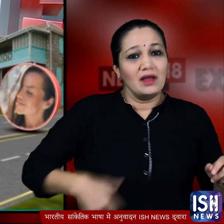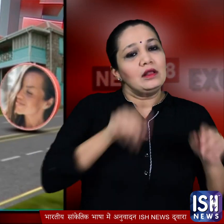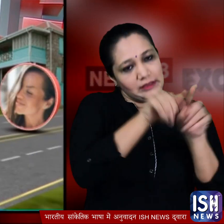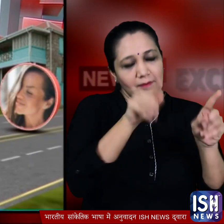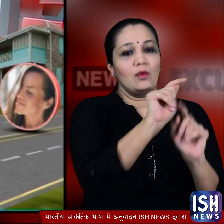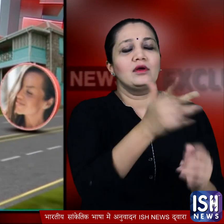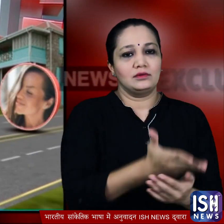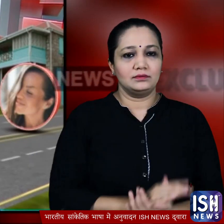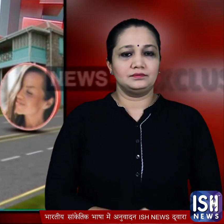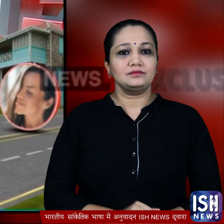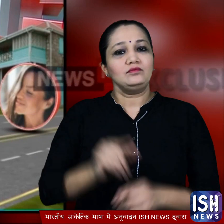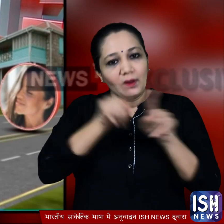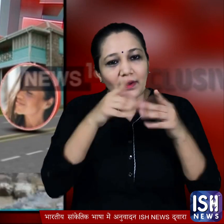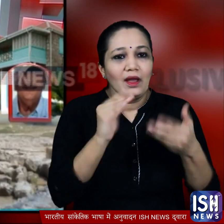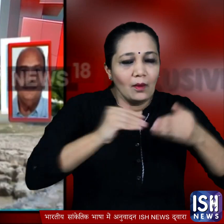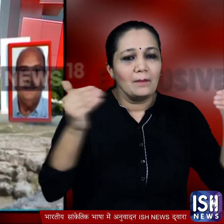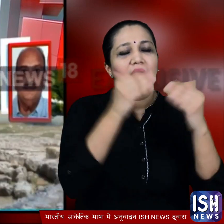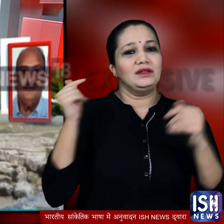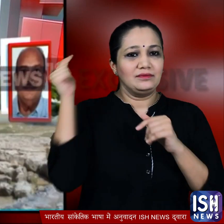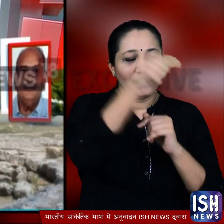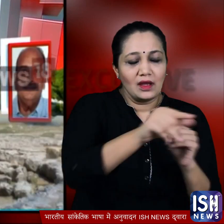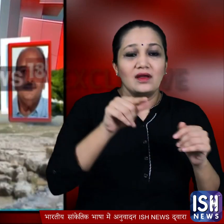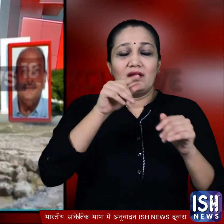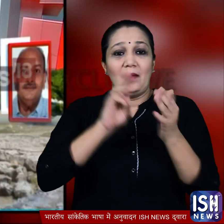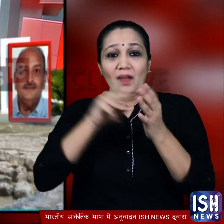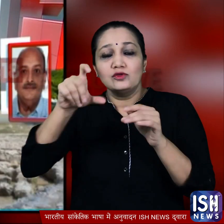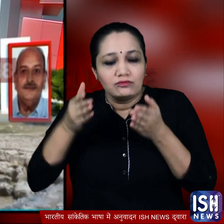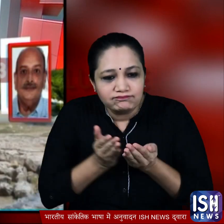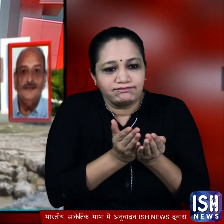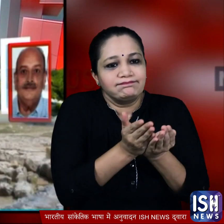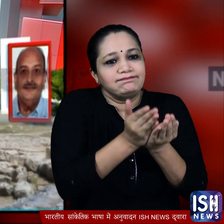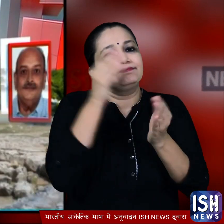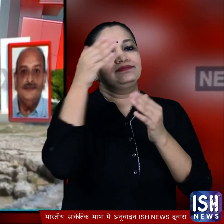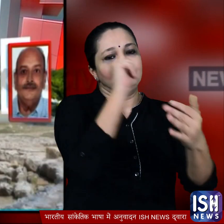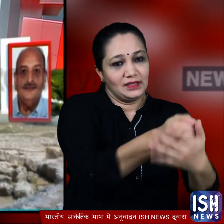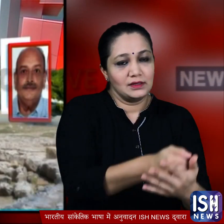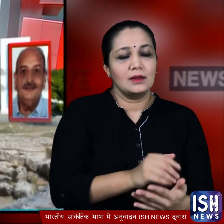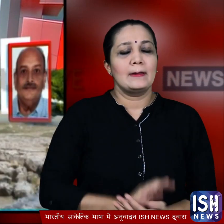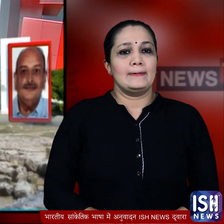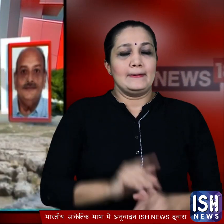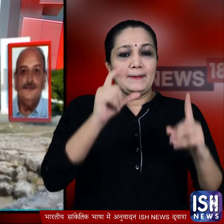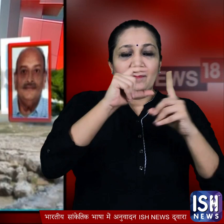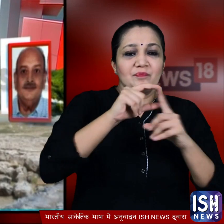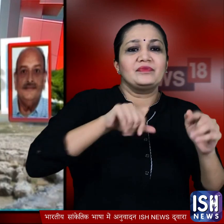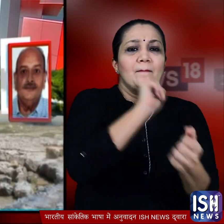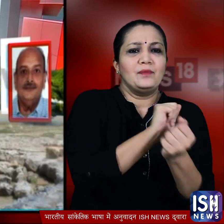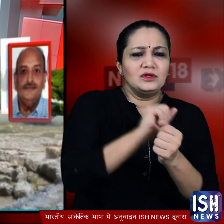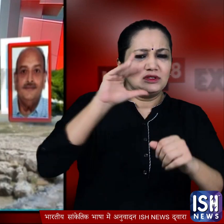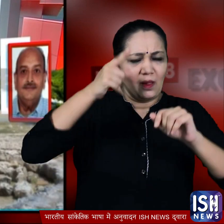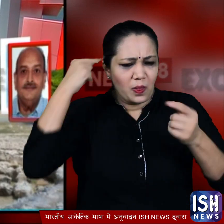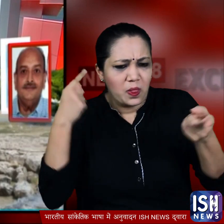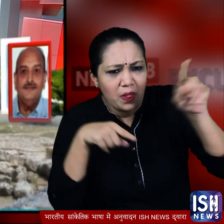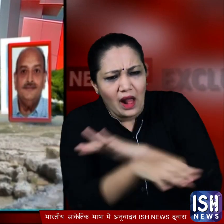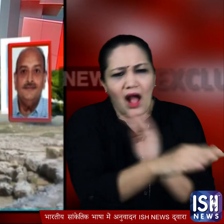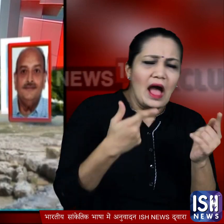ने यह कदम उठाया। सूत्रों के मुताबिक मेहुल पानी के जहाज के जरिए एंटीगा से डोमिनिका पहुंचे। हालांकि बाद में डोमिनिका की पुलिस ने उन्हें अवैध